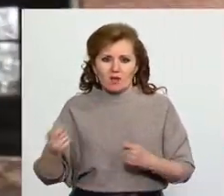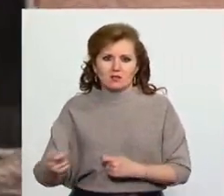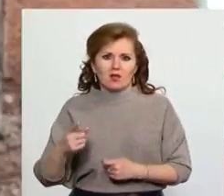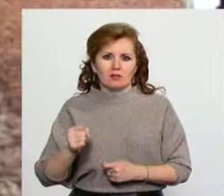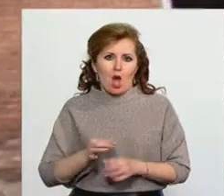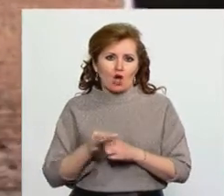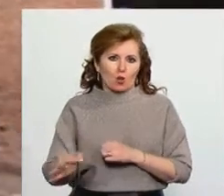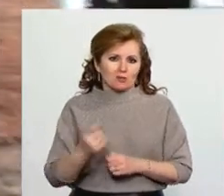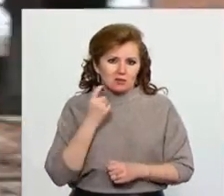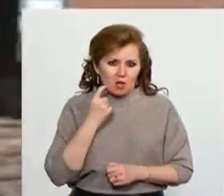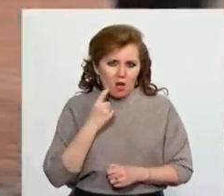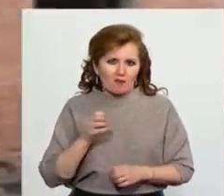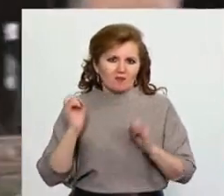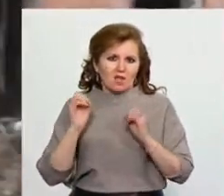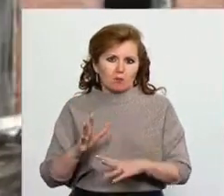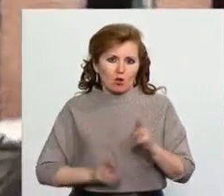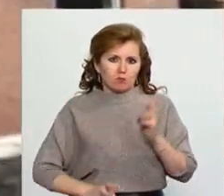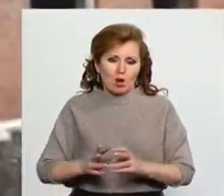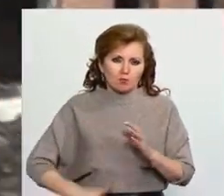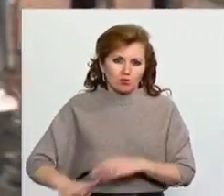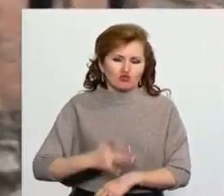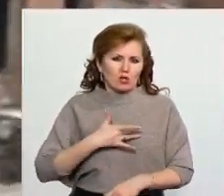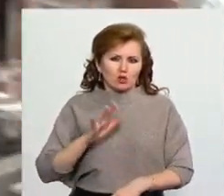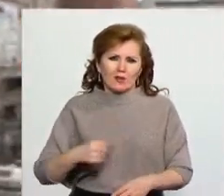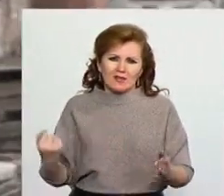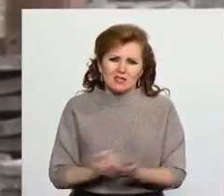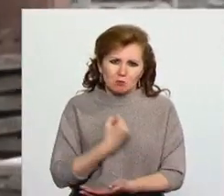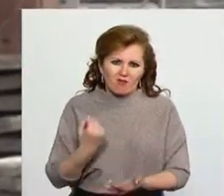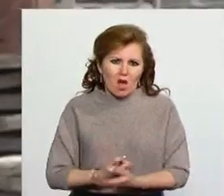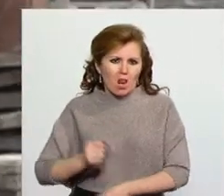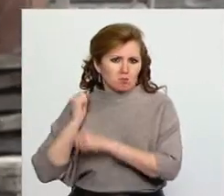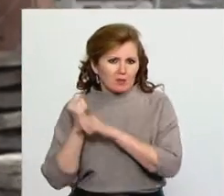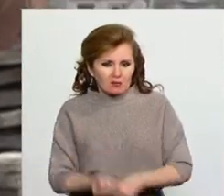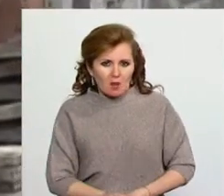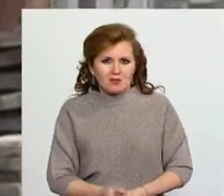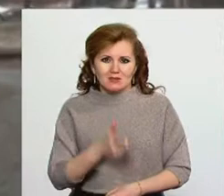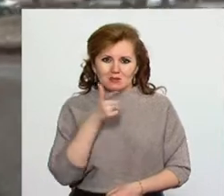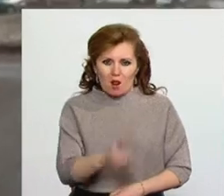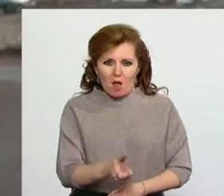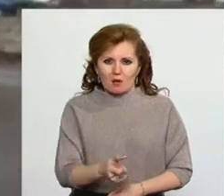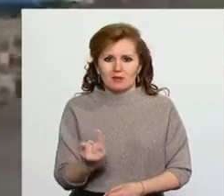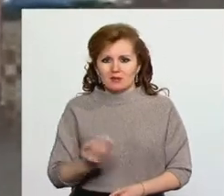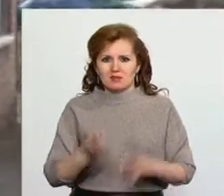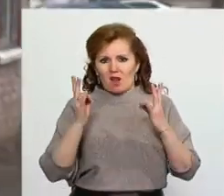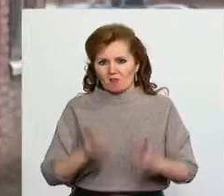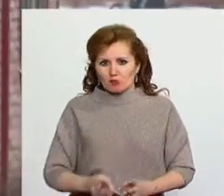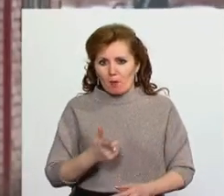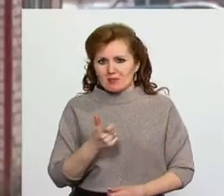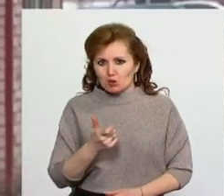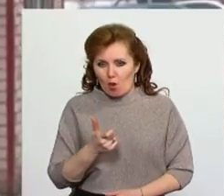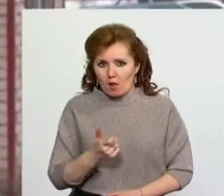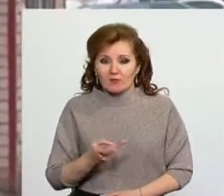Сарапула, в заброшенную промзону, где жестоко избивали бейсбольными битами, стреляли в упор из травматических пистолетов.